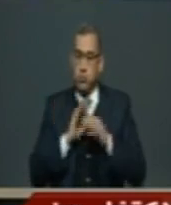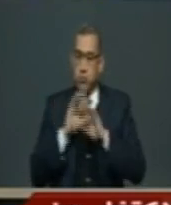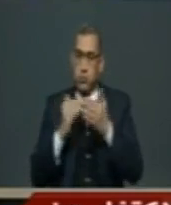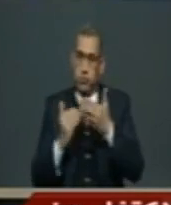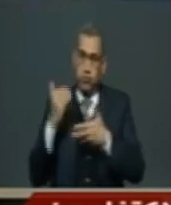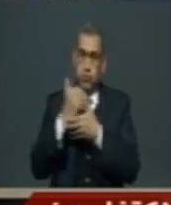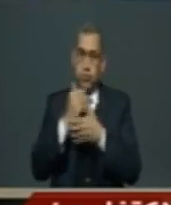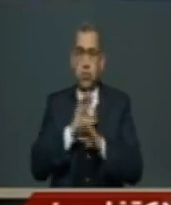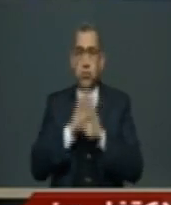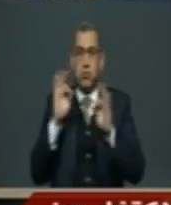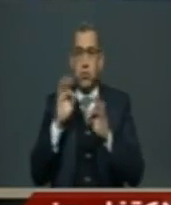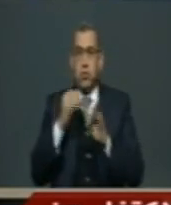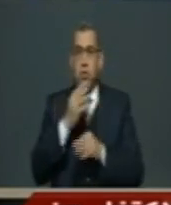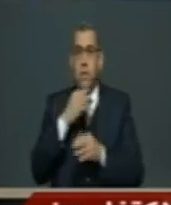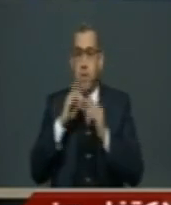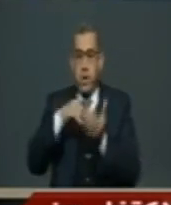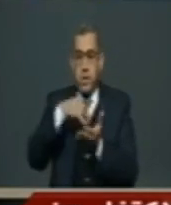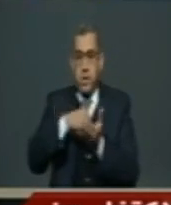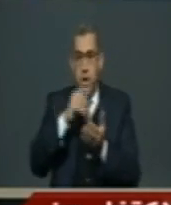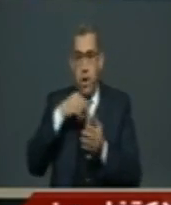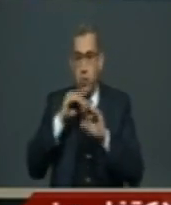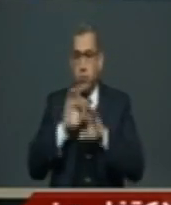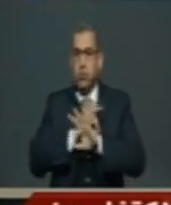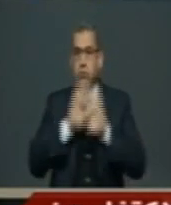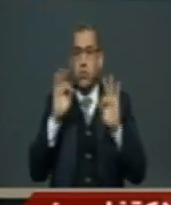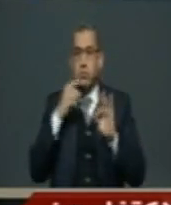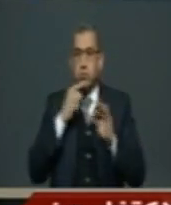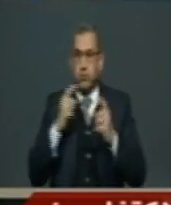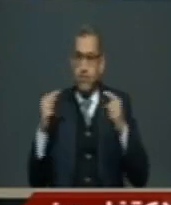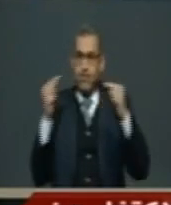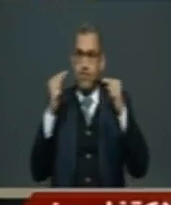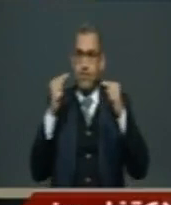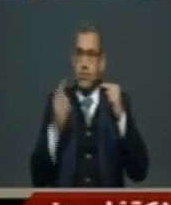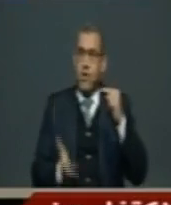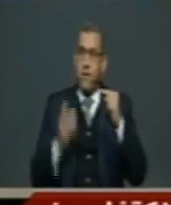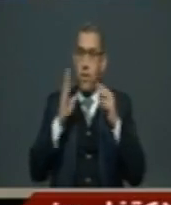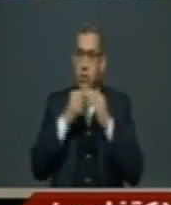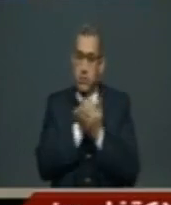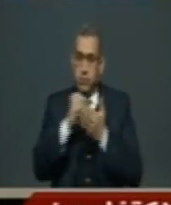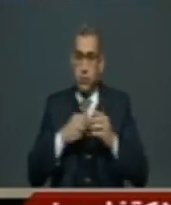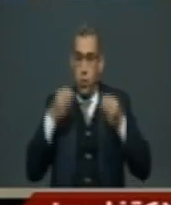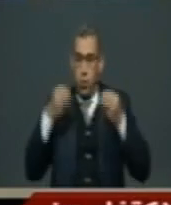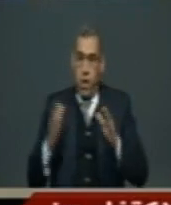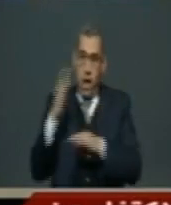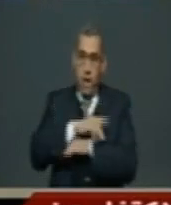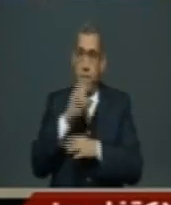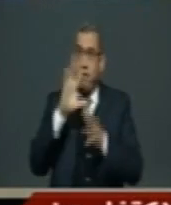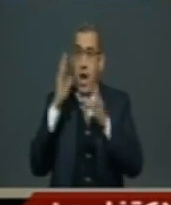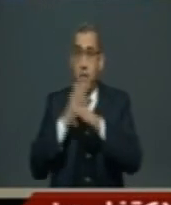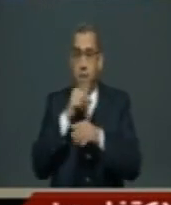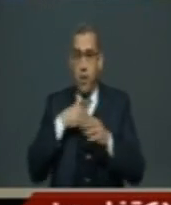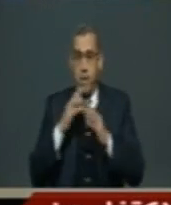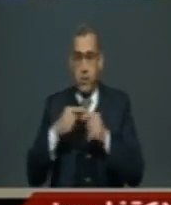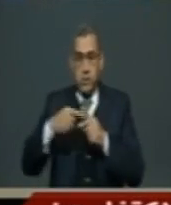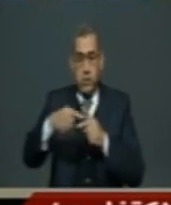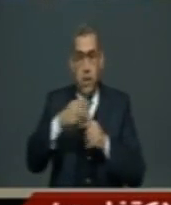استطاعت جمهورية مصر العربية أن تجابه كافة الأزمات التي حدثت في العالم وأثرت على